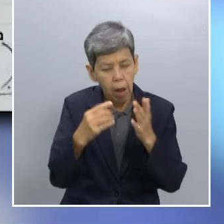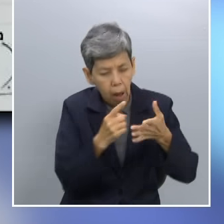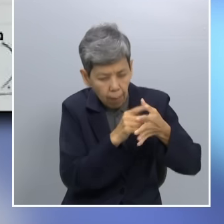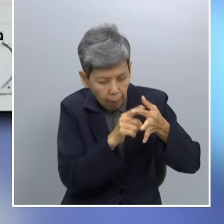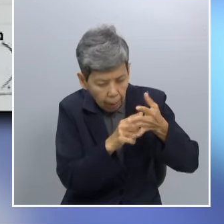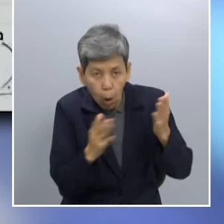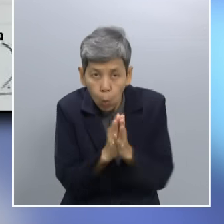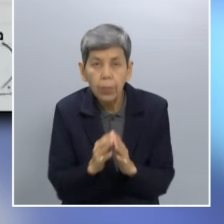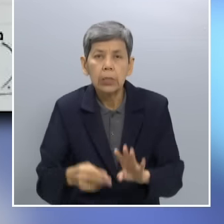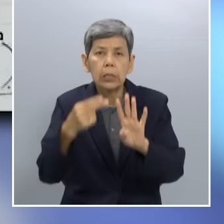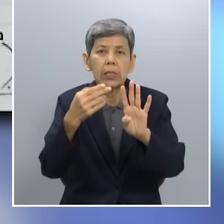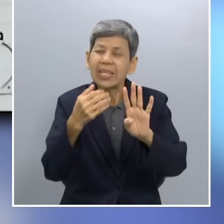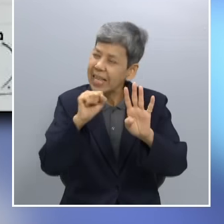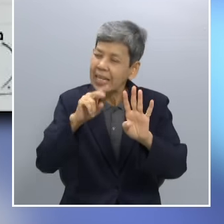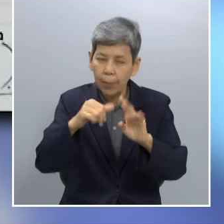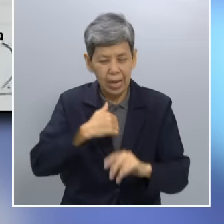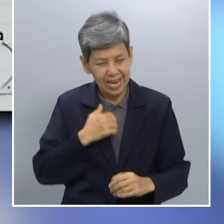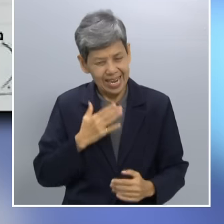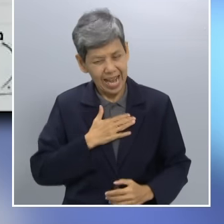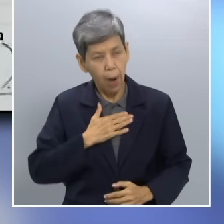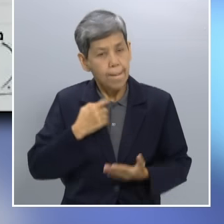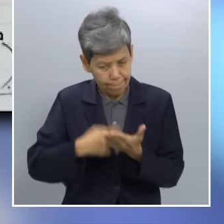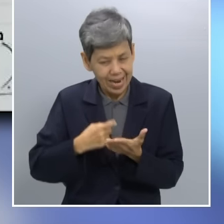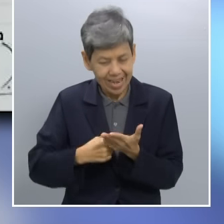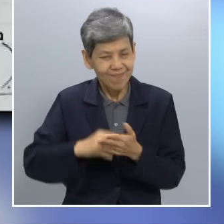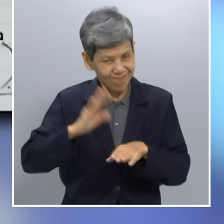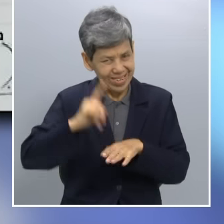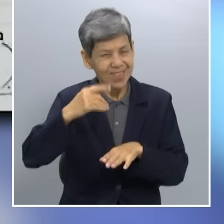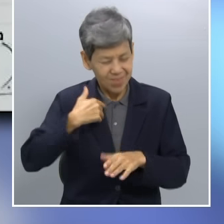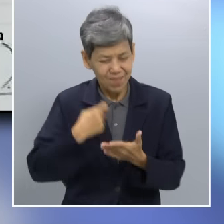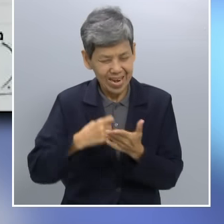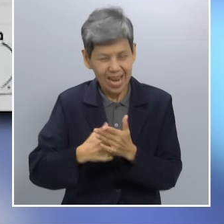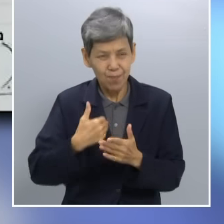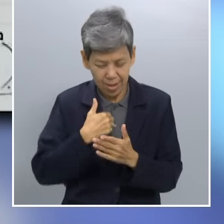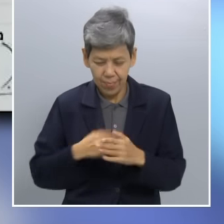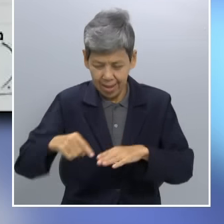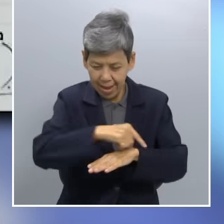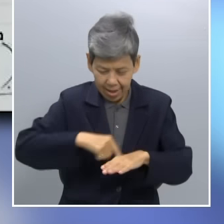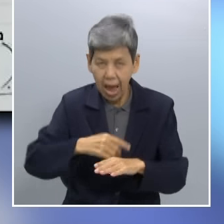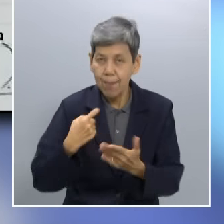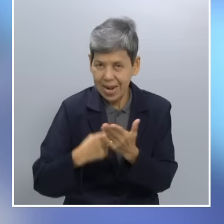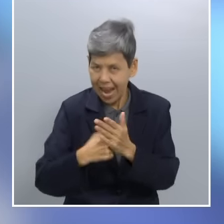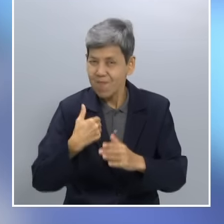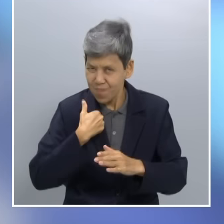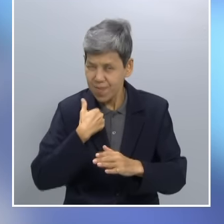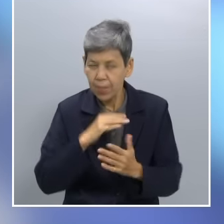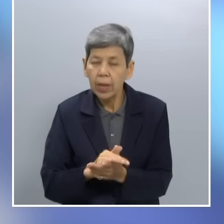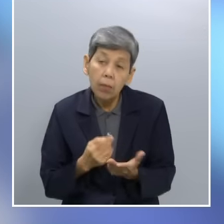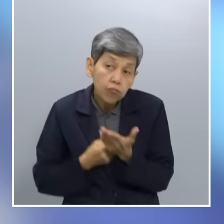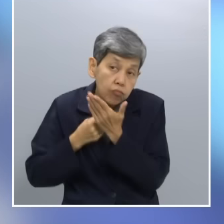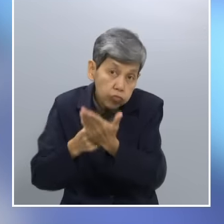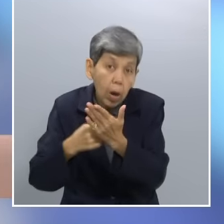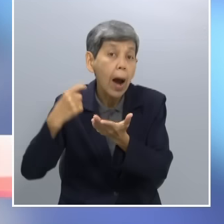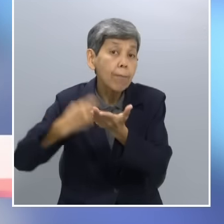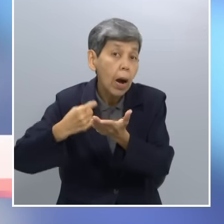เลยตอนนั้นอุ่นใจครับเพราะตัวน้องบอกว่าน้องมีประกันชั้นหนึซึ่งแถมมากับรถยนต์ไฟฟ้าคันนี้ด้วยพอทำเรื่องนี้ยื่นไปที่